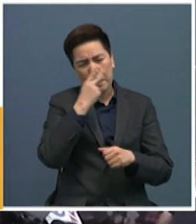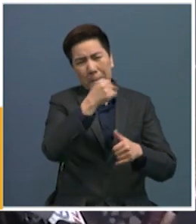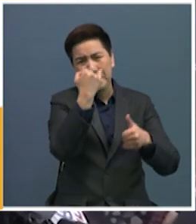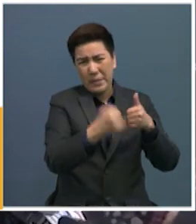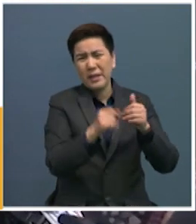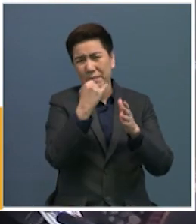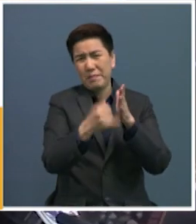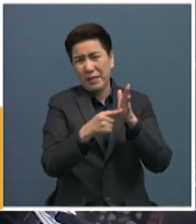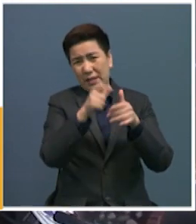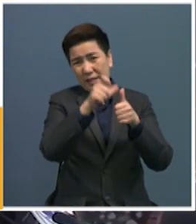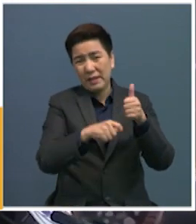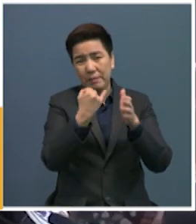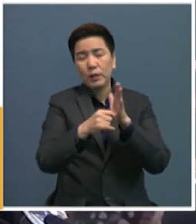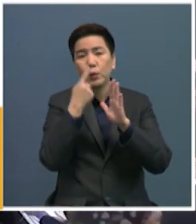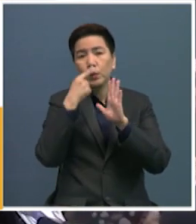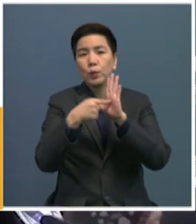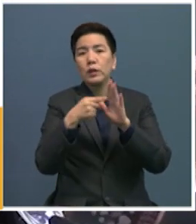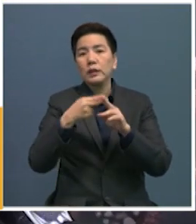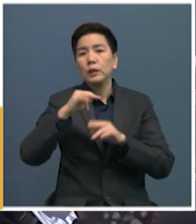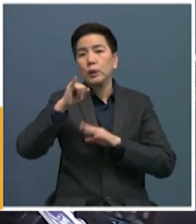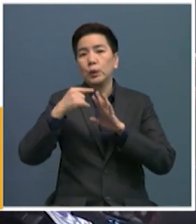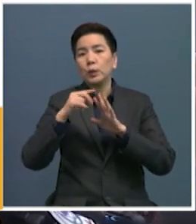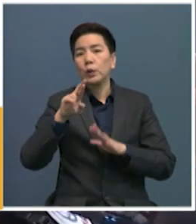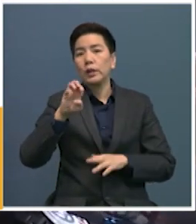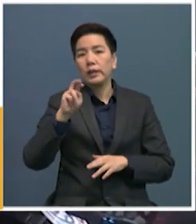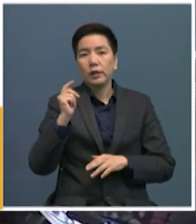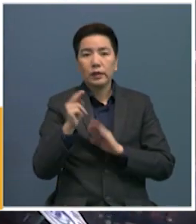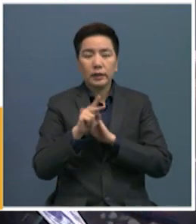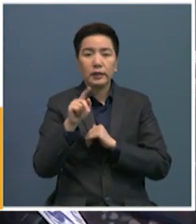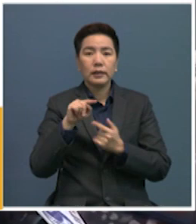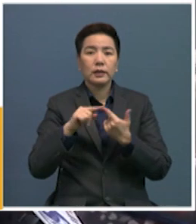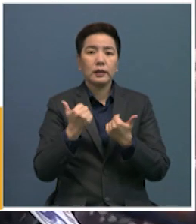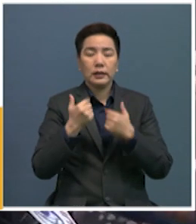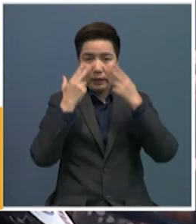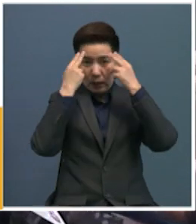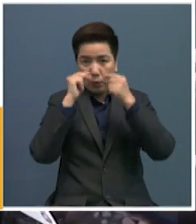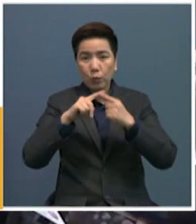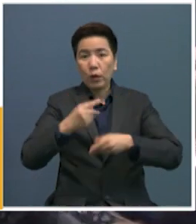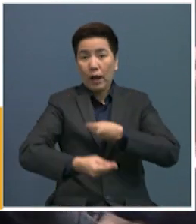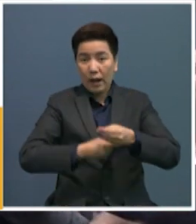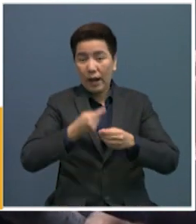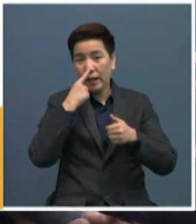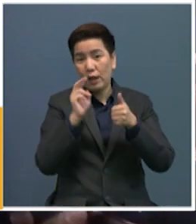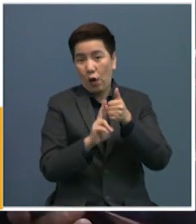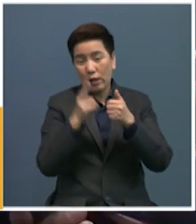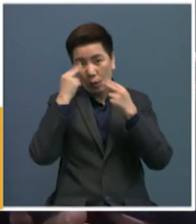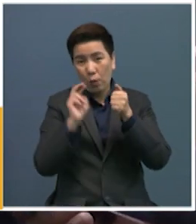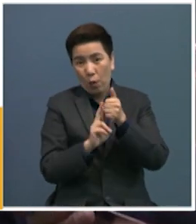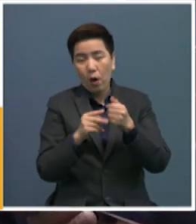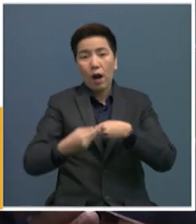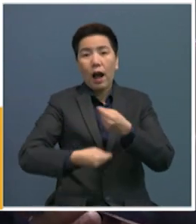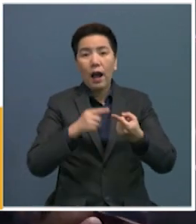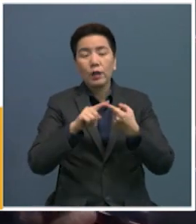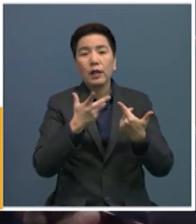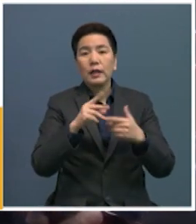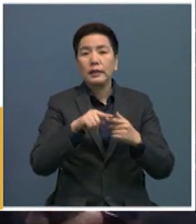ชัดเจนตามอย่างที่ปลายไปมีการยกตัวถ้าคุณจรินทร์ลักษณะวิศิษฏ์รองนายกรัฐมนตรีและรัฐมนตรีพาณิชย์ด้วยในเรื่องของการทุจริต